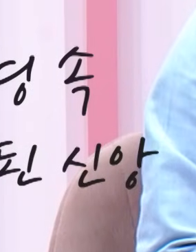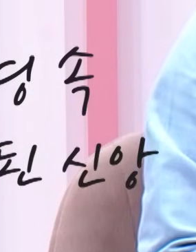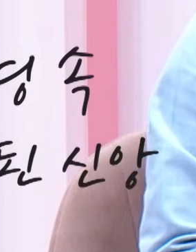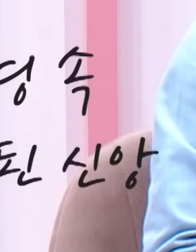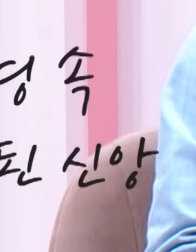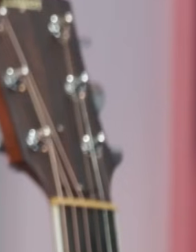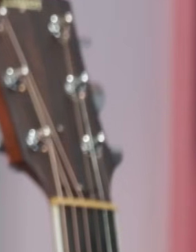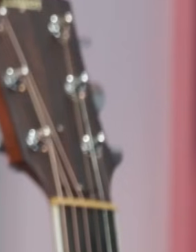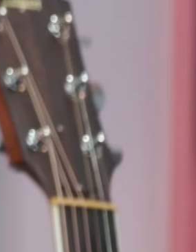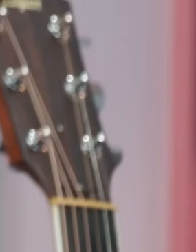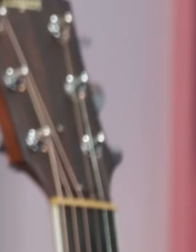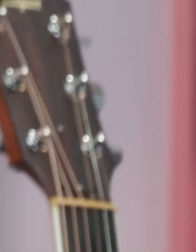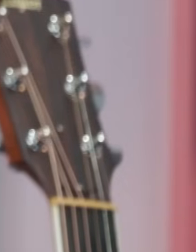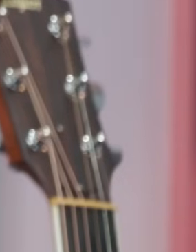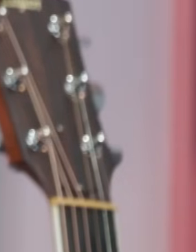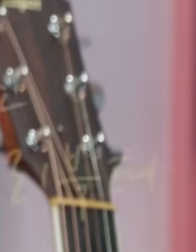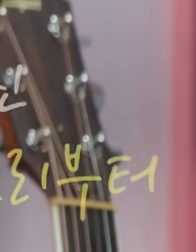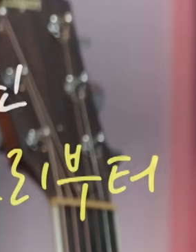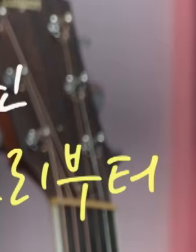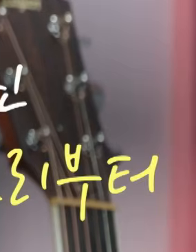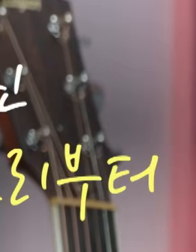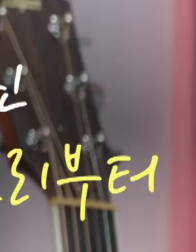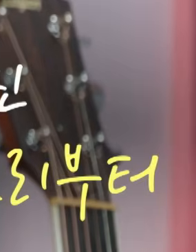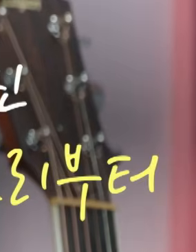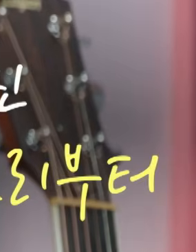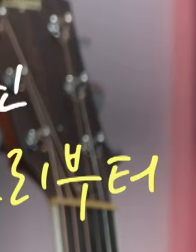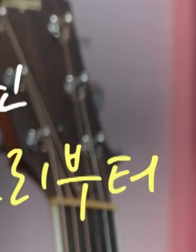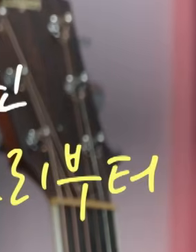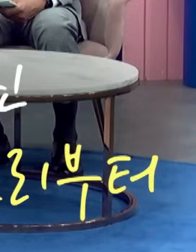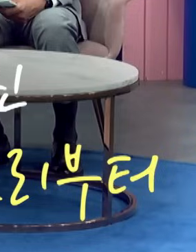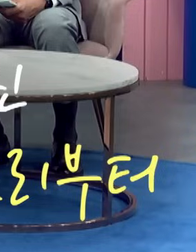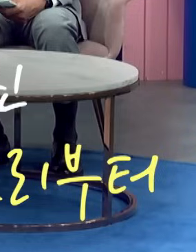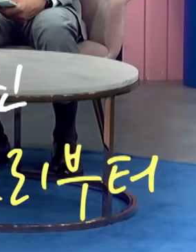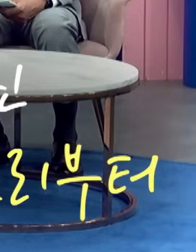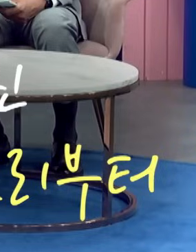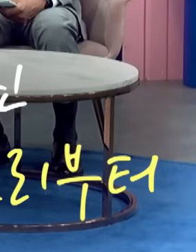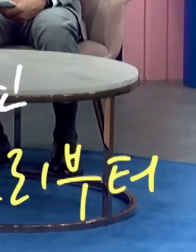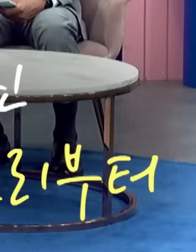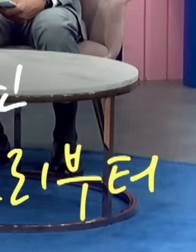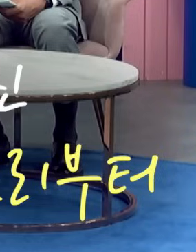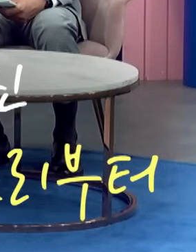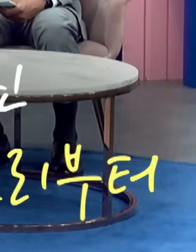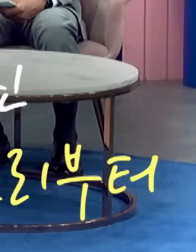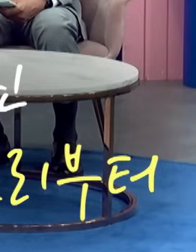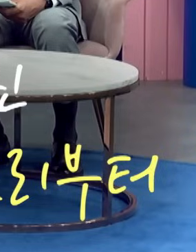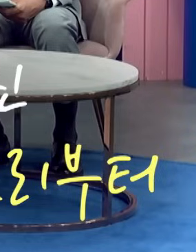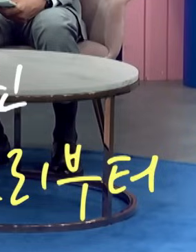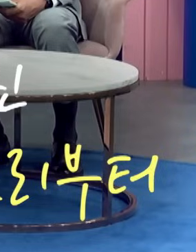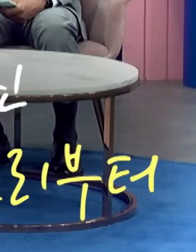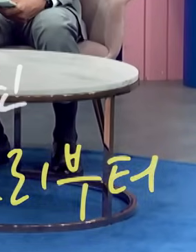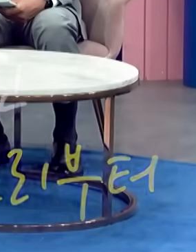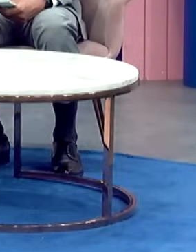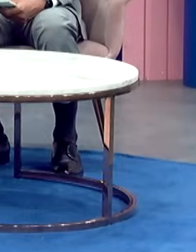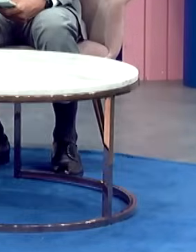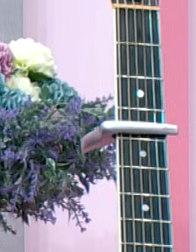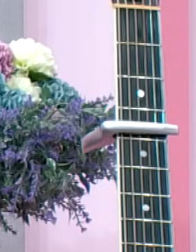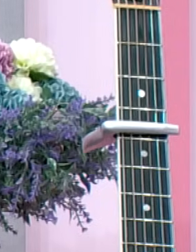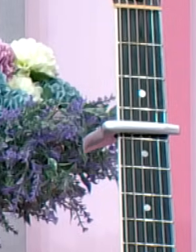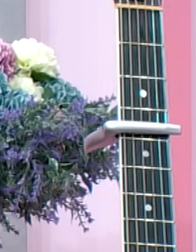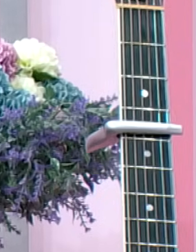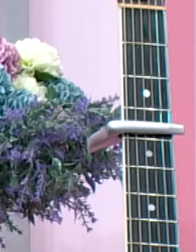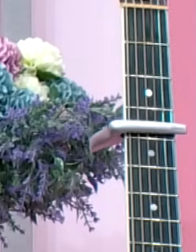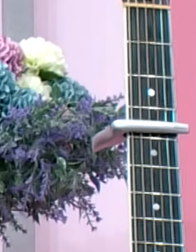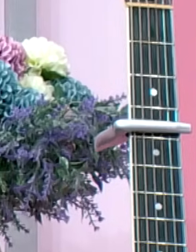너무 드리고 싶었고 이런 사람이면 결혼하면 참 좋을 것 같아요 이렇게 차 문 열어주는 매너있는 남자 없어요 나랑 결혼해요